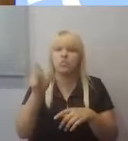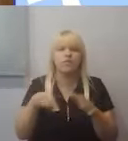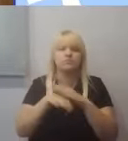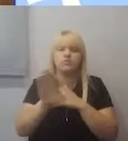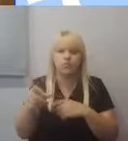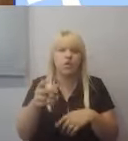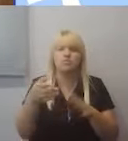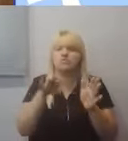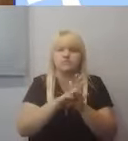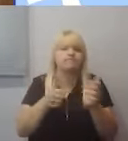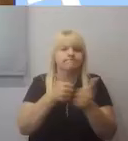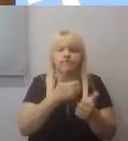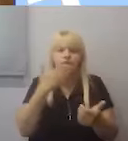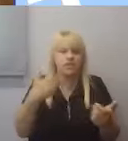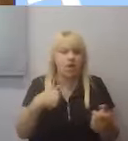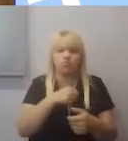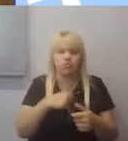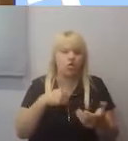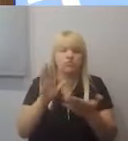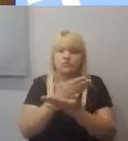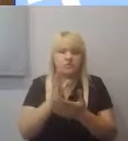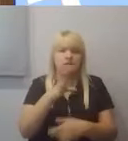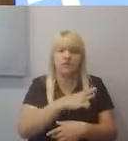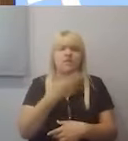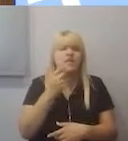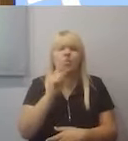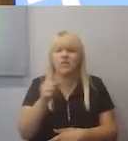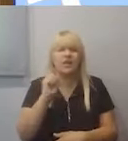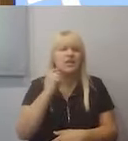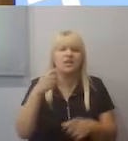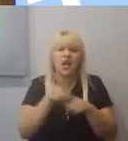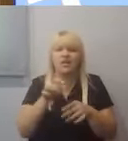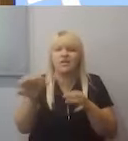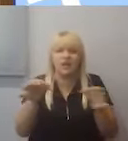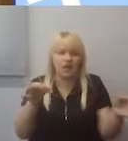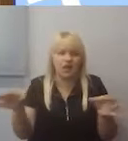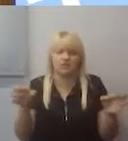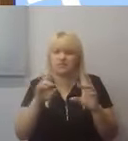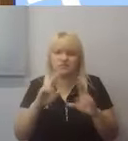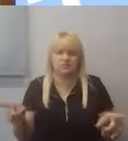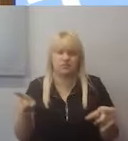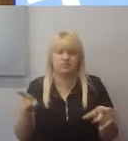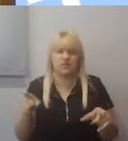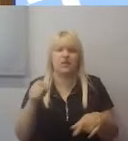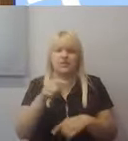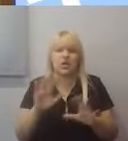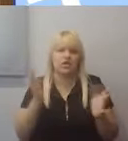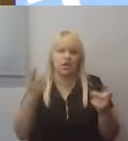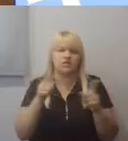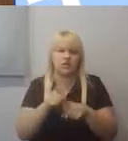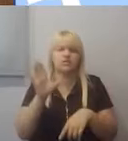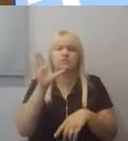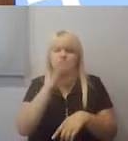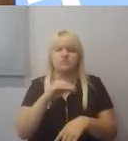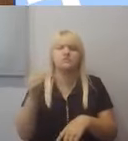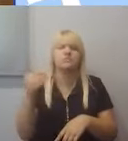sek tevi tikt galā un tā nav tikai rīgas problēma tas protams ir arī reģionos ja jā šinī gadījumā es varu arī atgādināt arī citiem